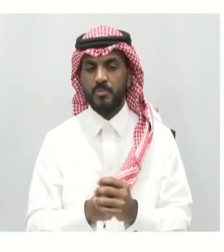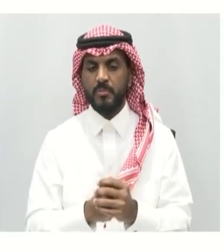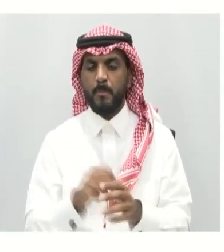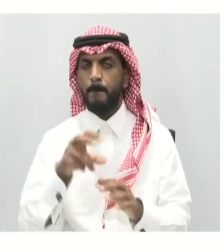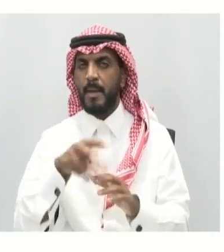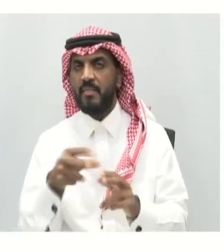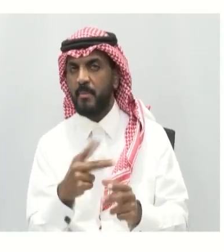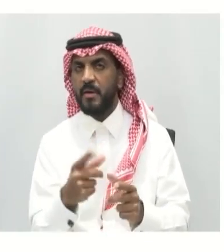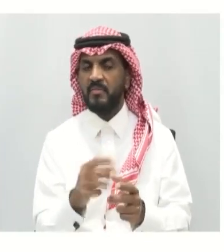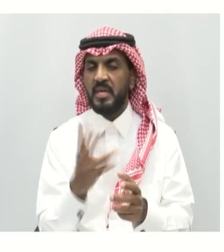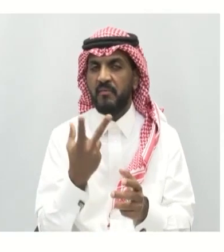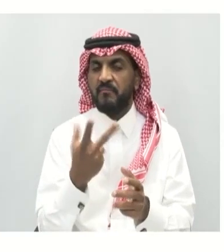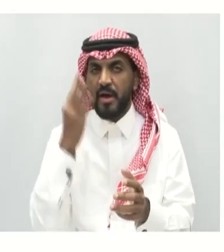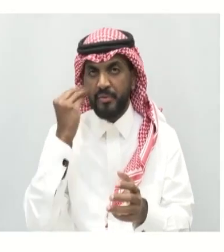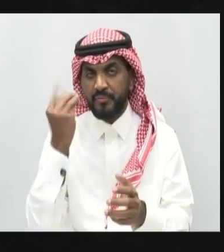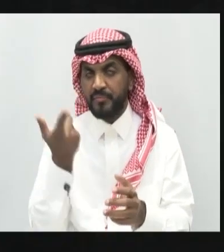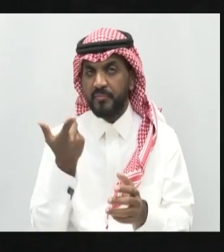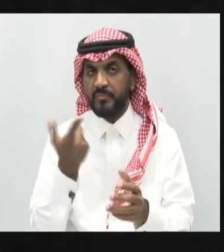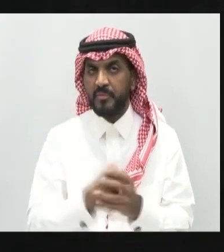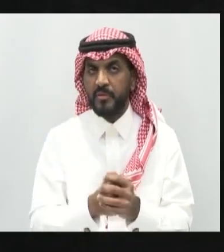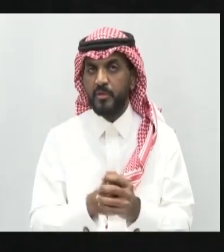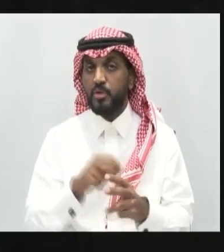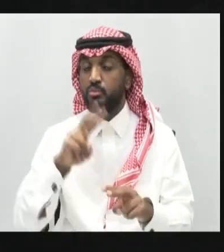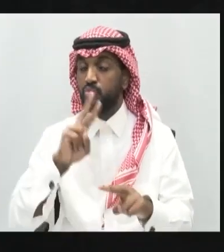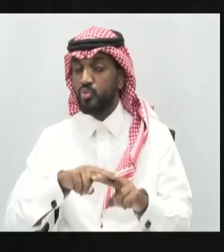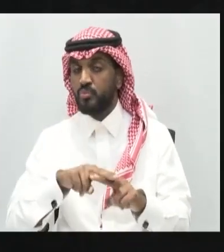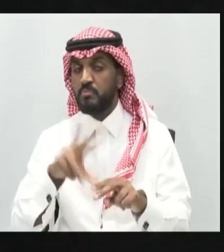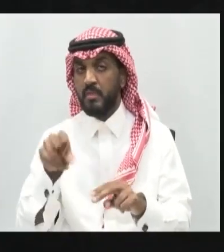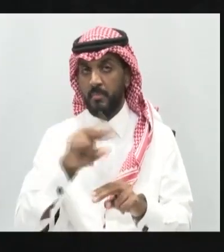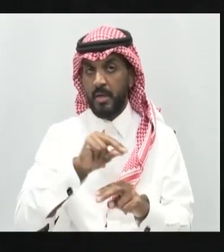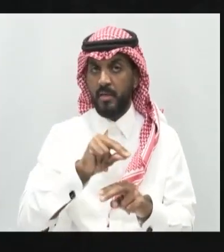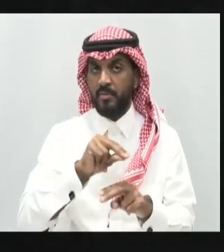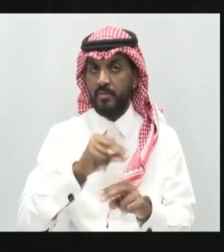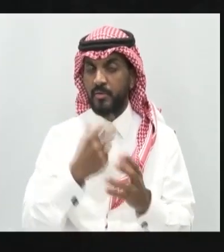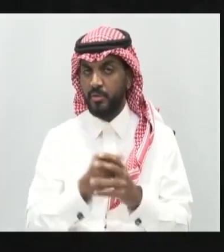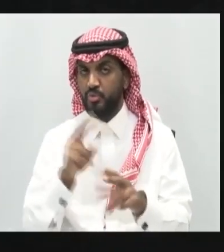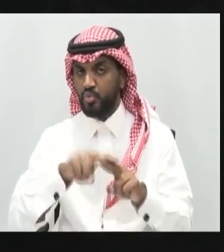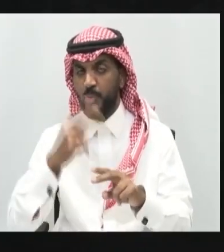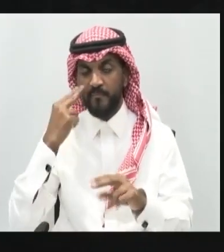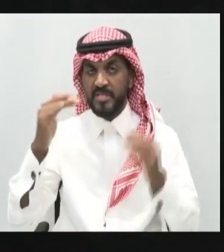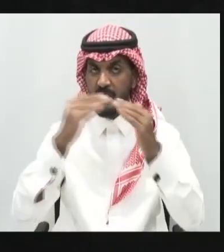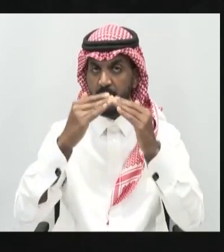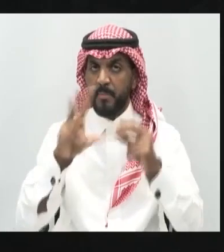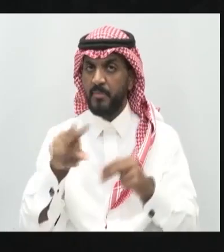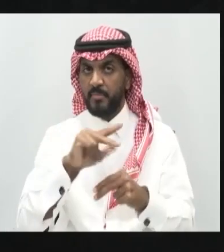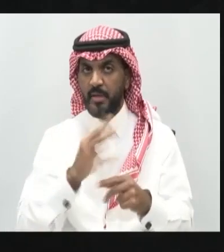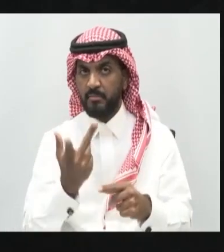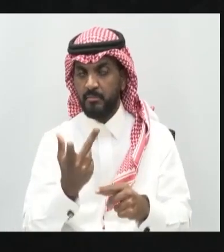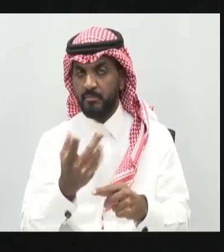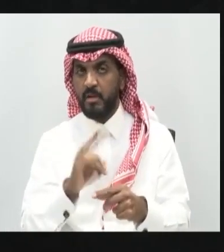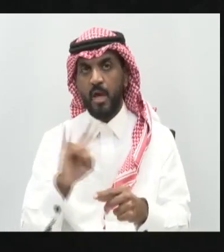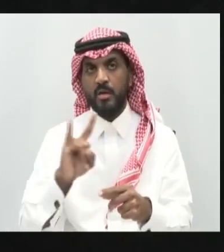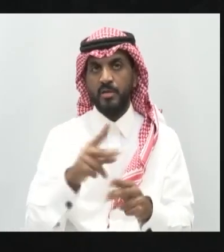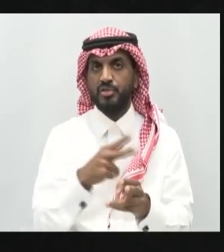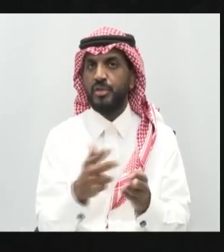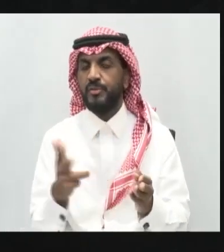عن بعض هل النجوم اللي في السماء كلها تتشابه ولا في اختلاف احسنتم تختلف النجوم اللي في السماء طيب